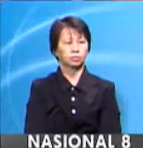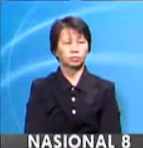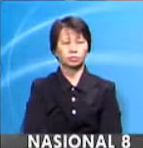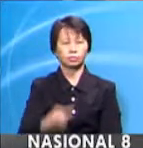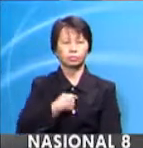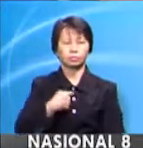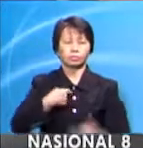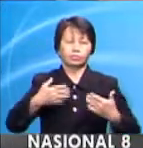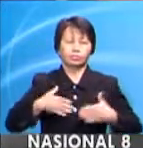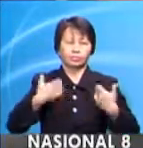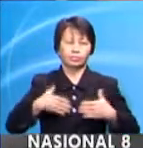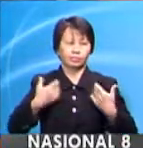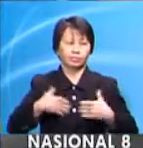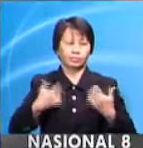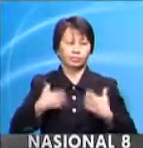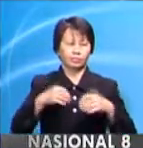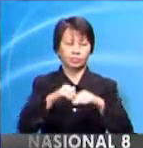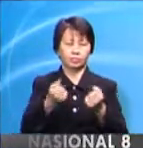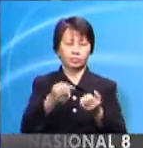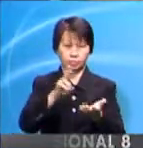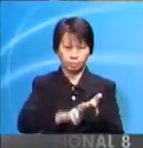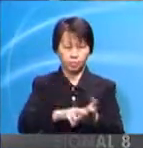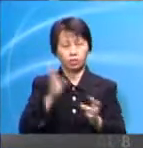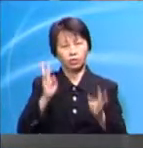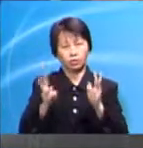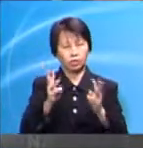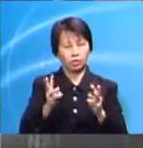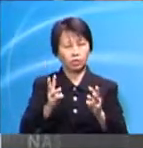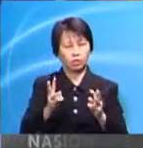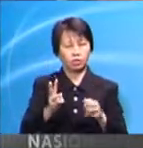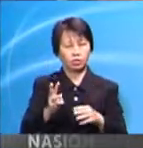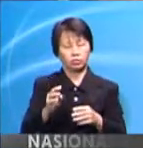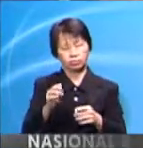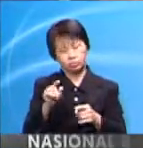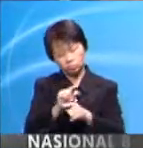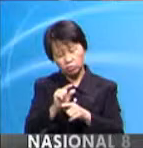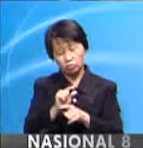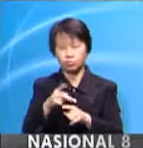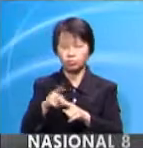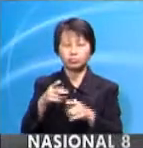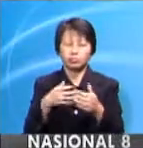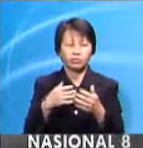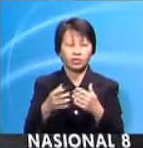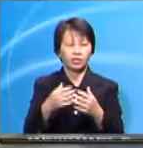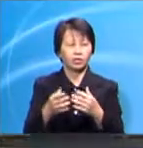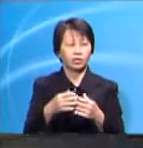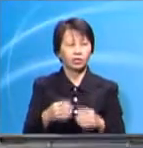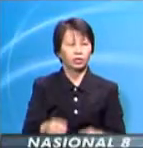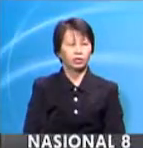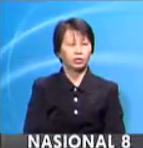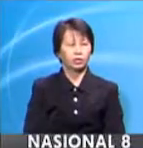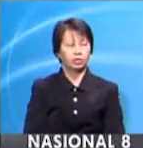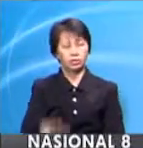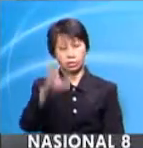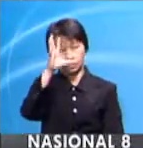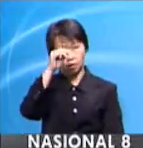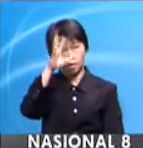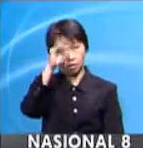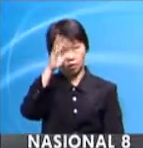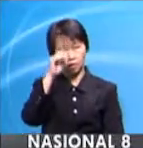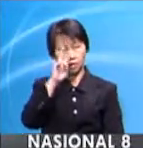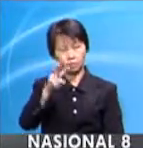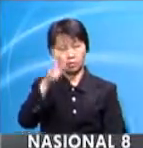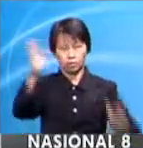Saya gembira untuk pencapaian saya walaupun dia silver atau gold. Sementara itu, kategori lelaki pula